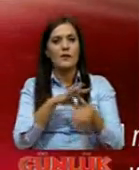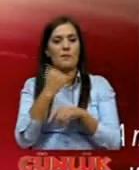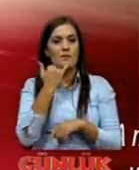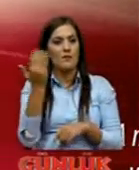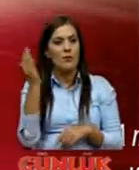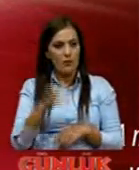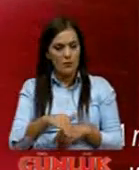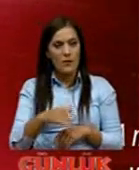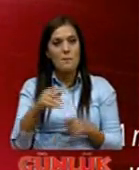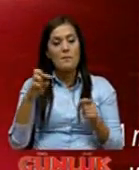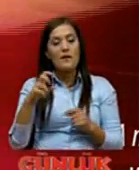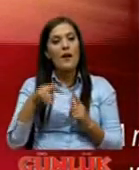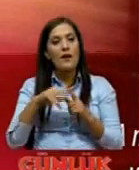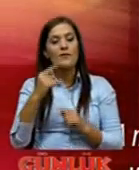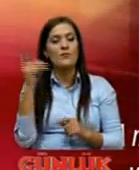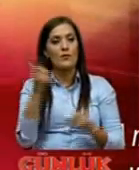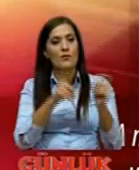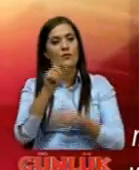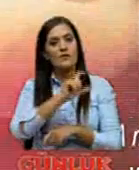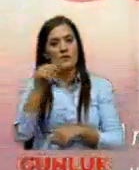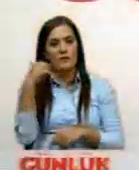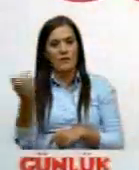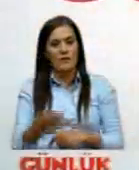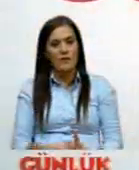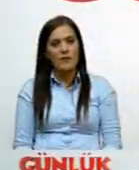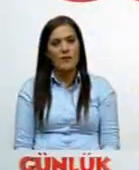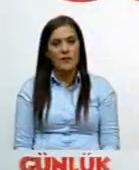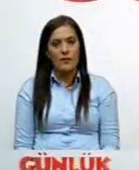konuk oluyor ve Pınar Ayhan'ın sorularını yanıtlıyor.